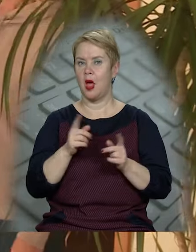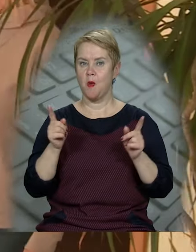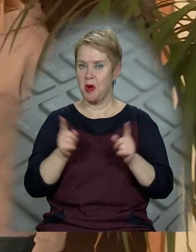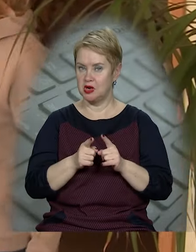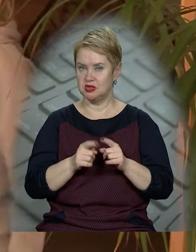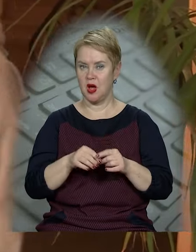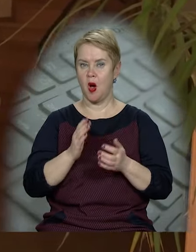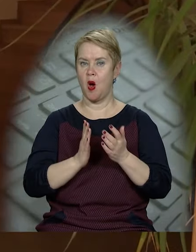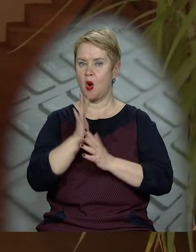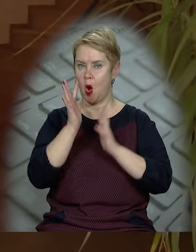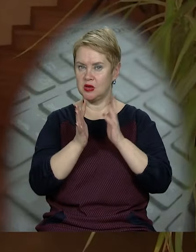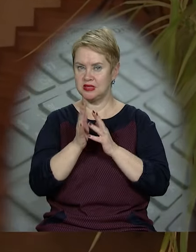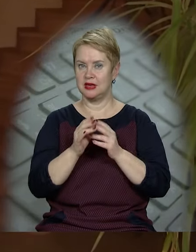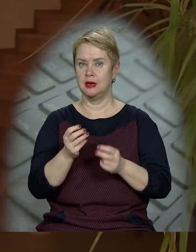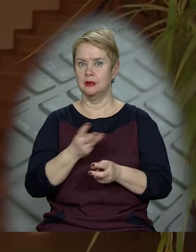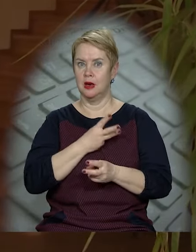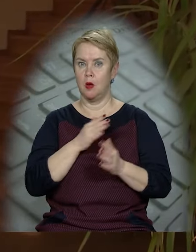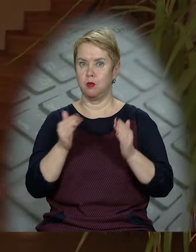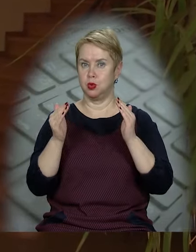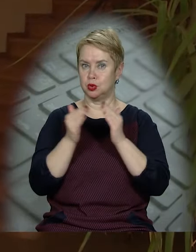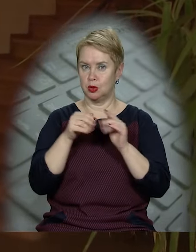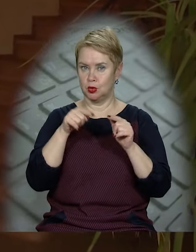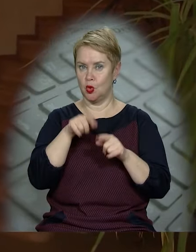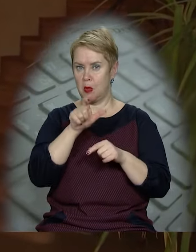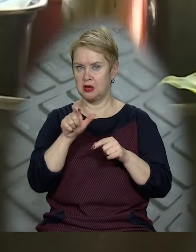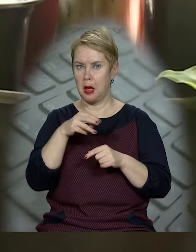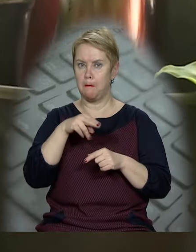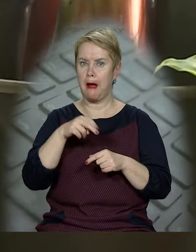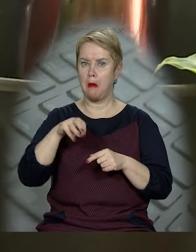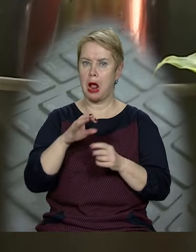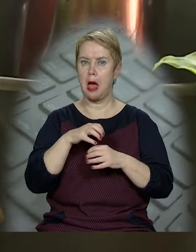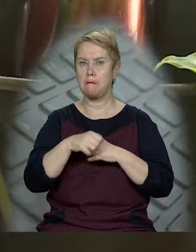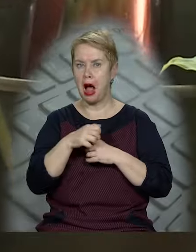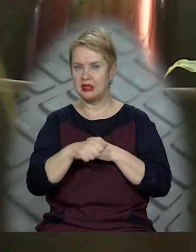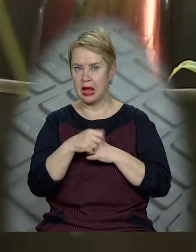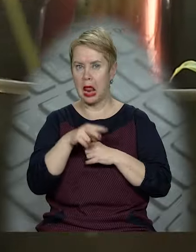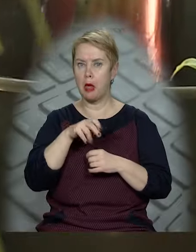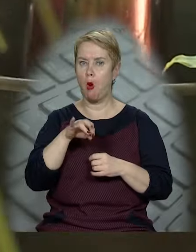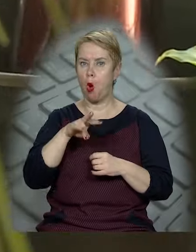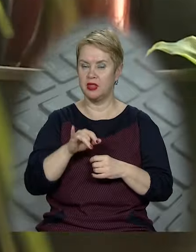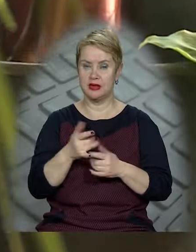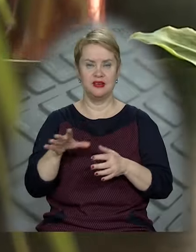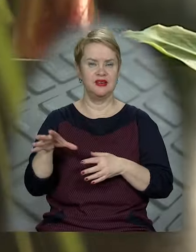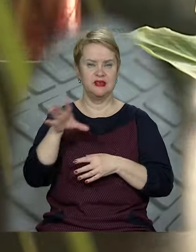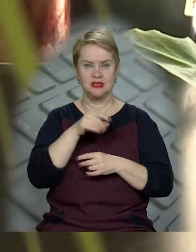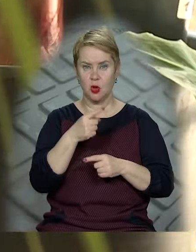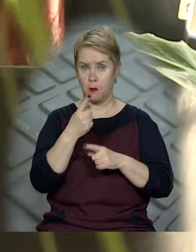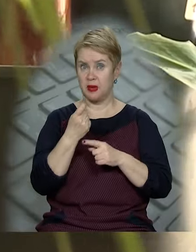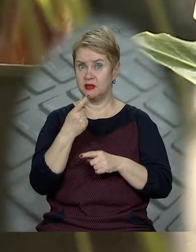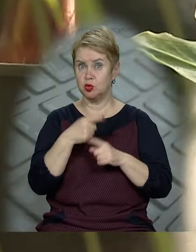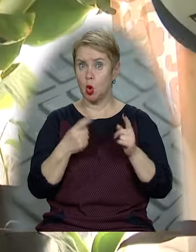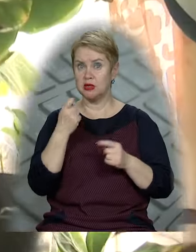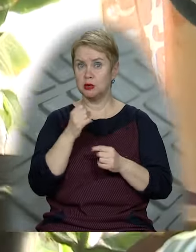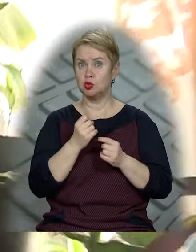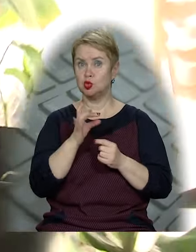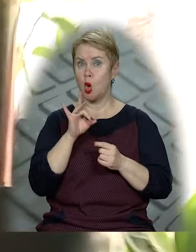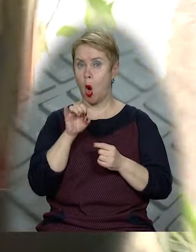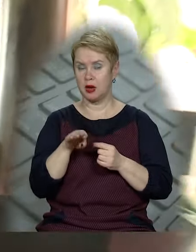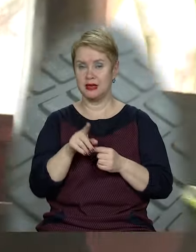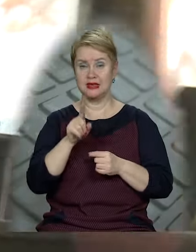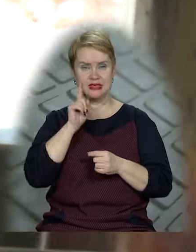обмежився. Рослини потроху захопили і будинок. Тут мешкають памело, мандарини та лимони. Всього понад півсотні сортів. Це він